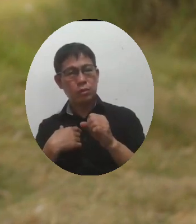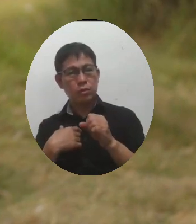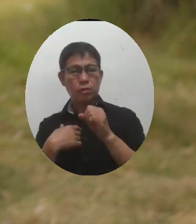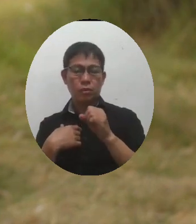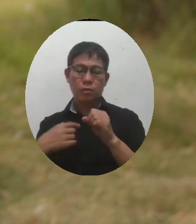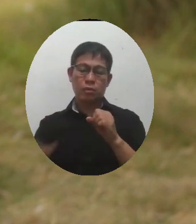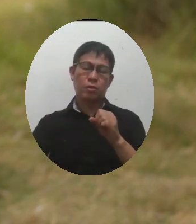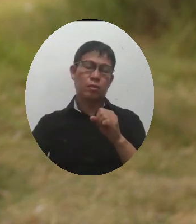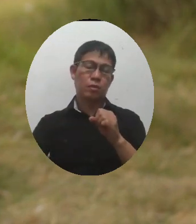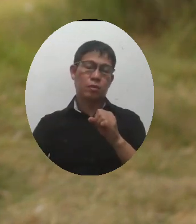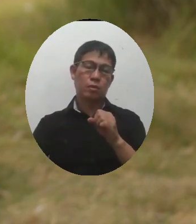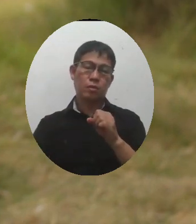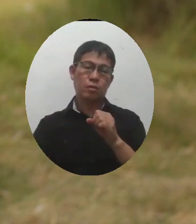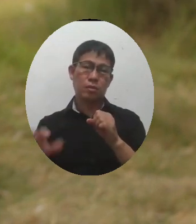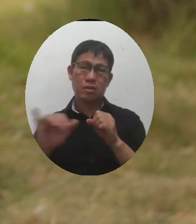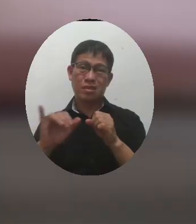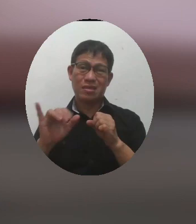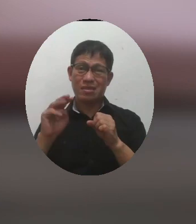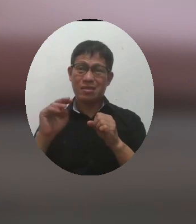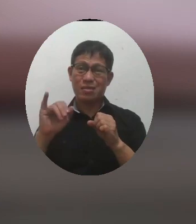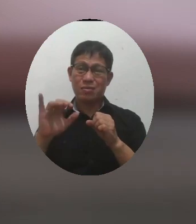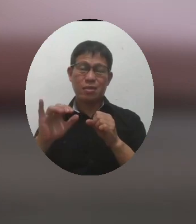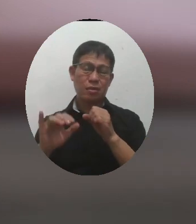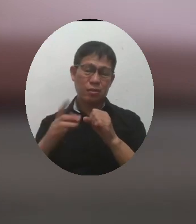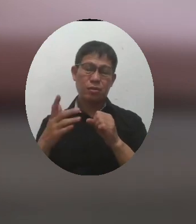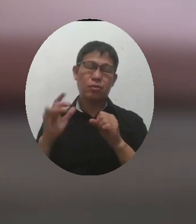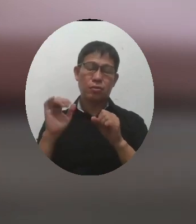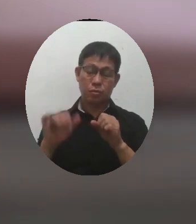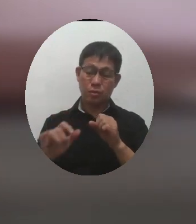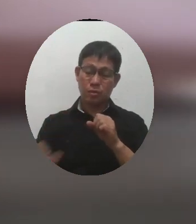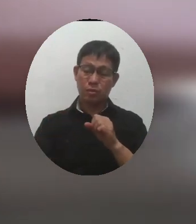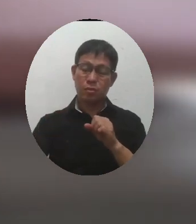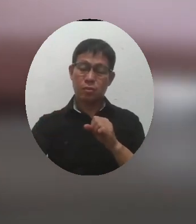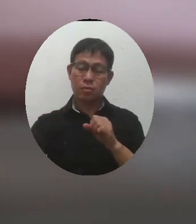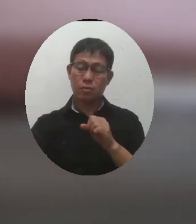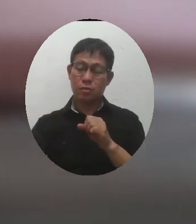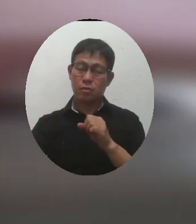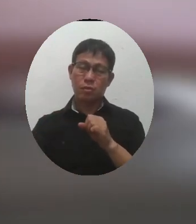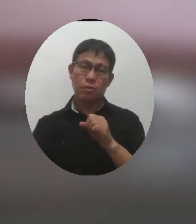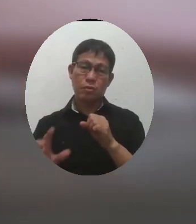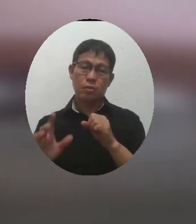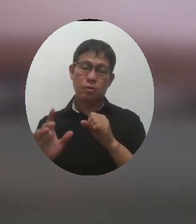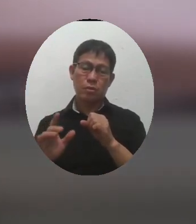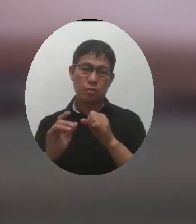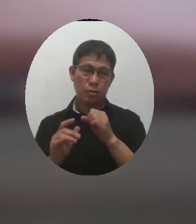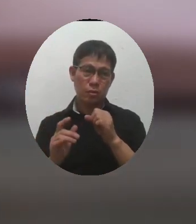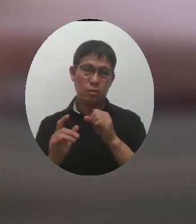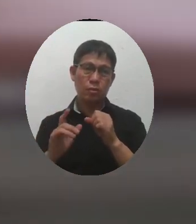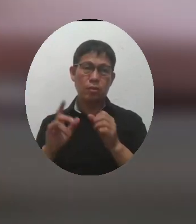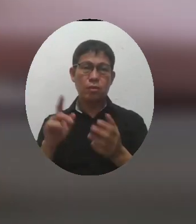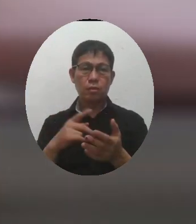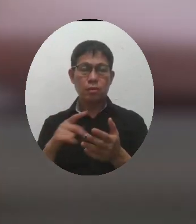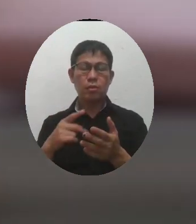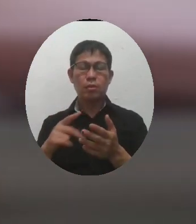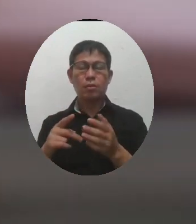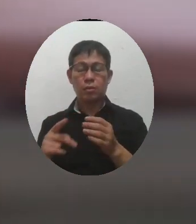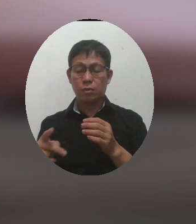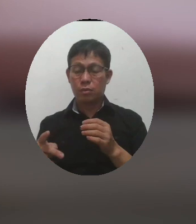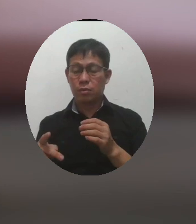niyang mic. Tapos kumakanta siya, kanta siya ng kanta, sayaw ng sayaw.